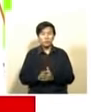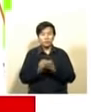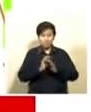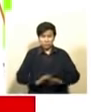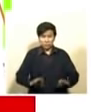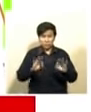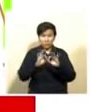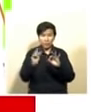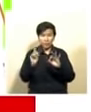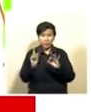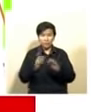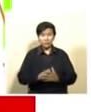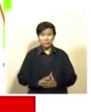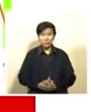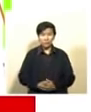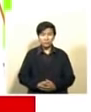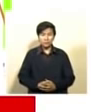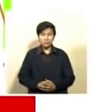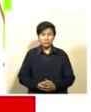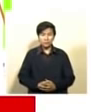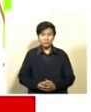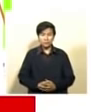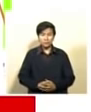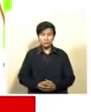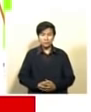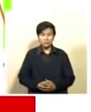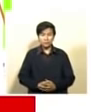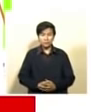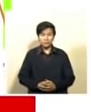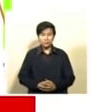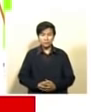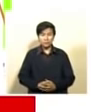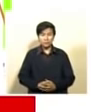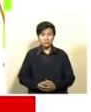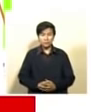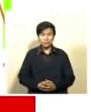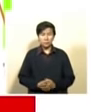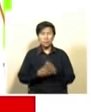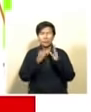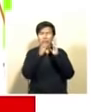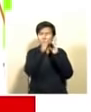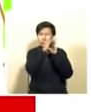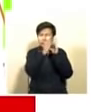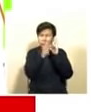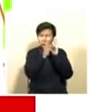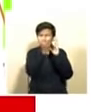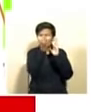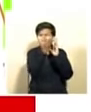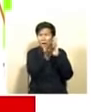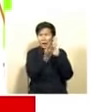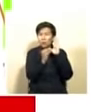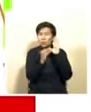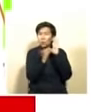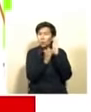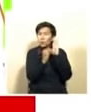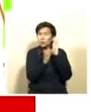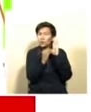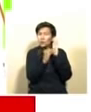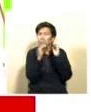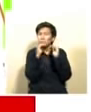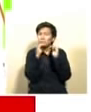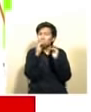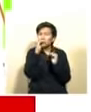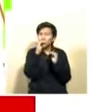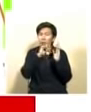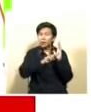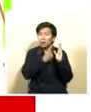ตั้งแต่วันที่21มีนาคมเป็นต้นมาเพราะฉะนั้นมาตรการต่างๆจะสอดคล้องกับสิ่งต่างๆเหล่านี้แล้วก็ต้องบอกไปถึงพี่น้องประชาชน